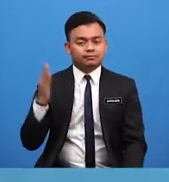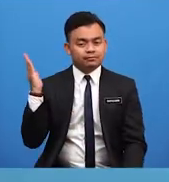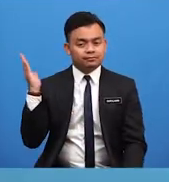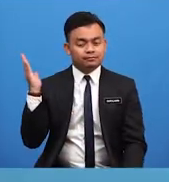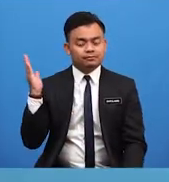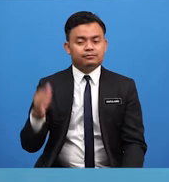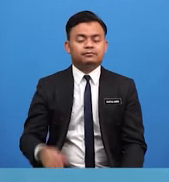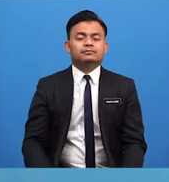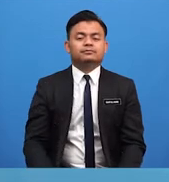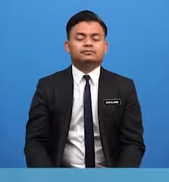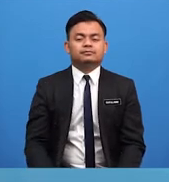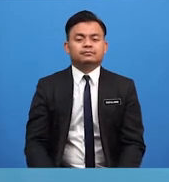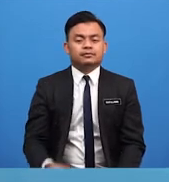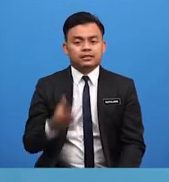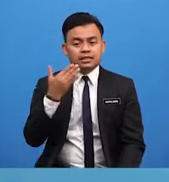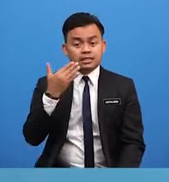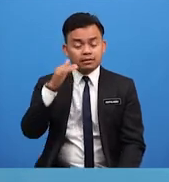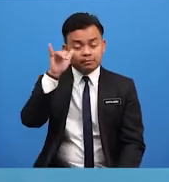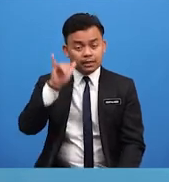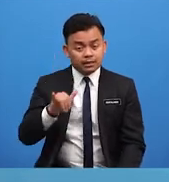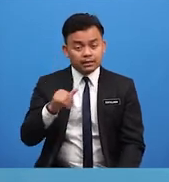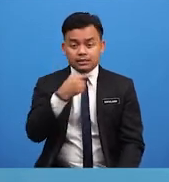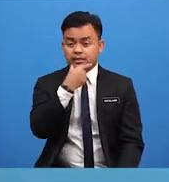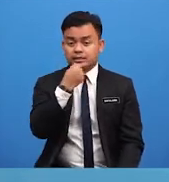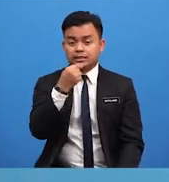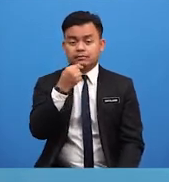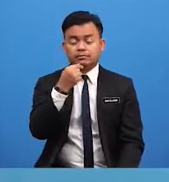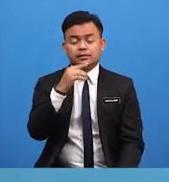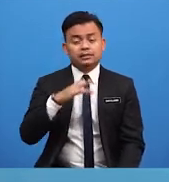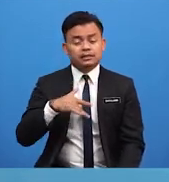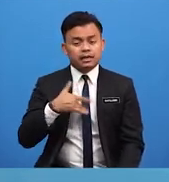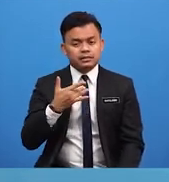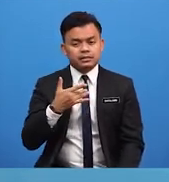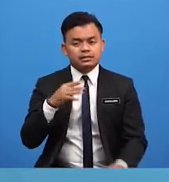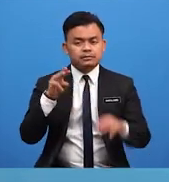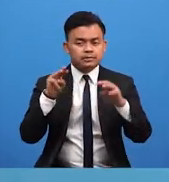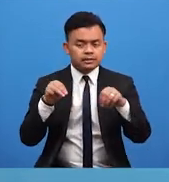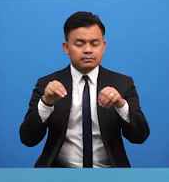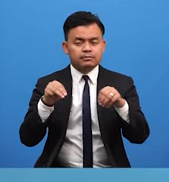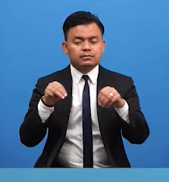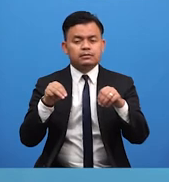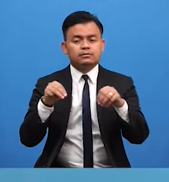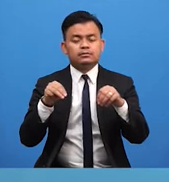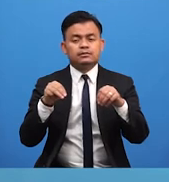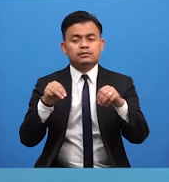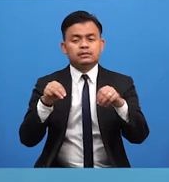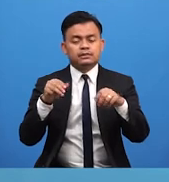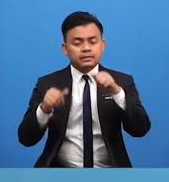Sambal yang sedap mestilah mempunyai rasa yang seimbang, iaitu